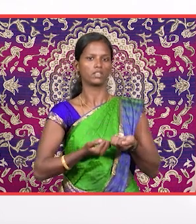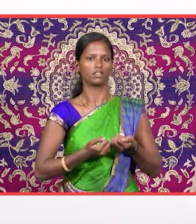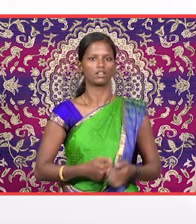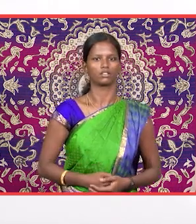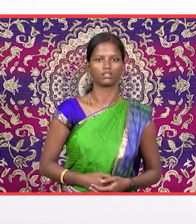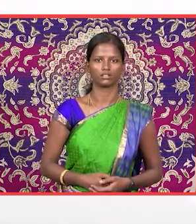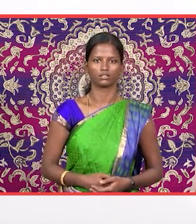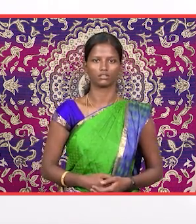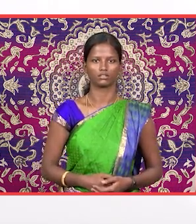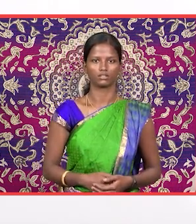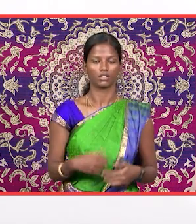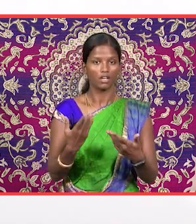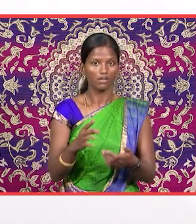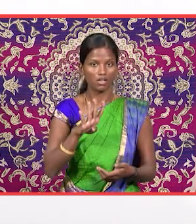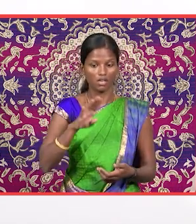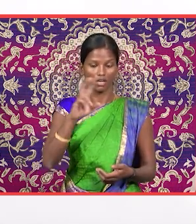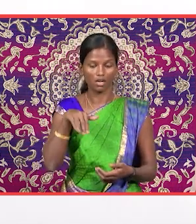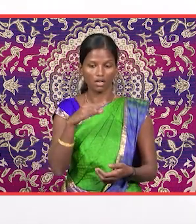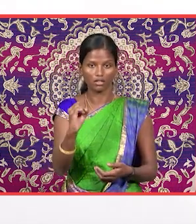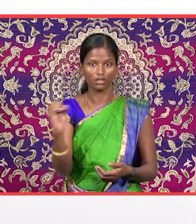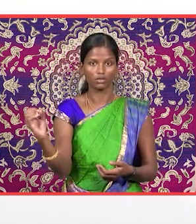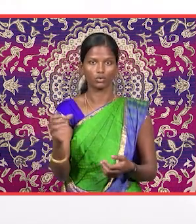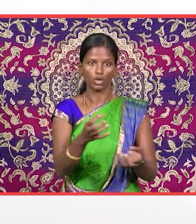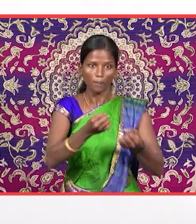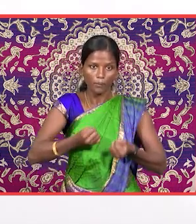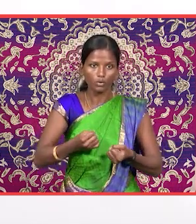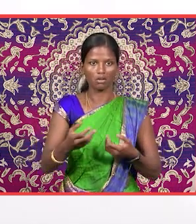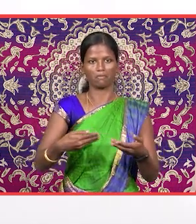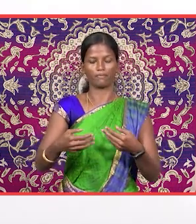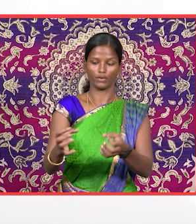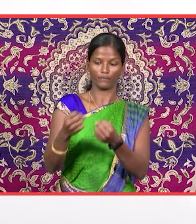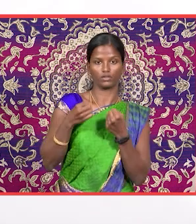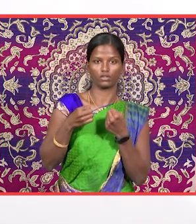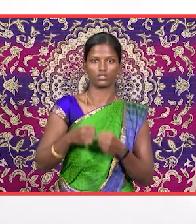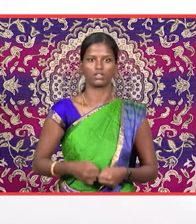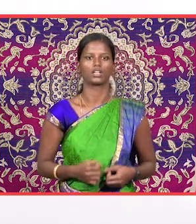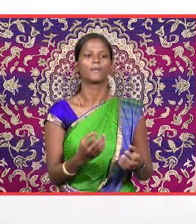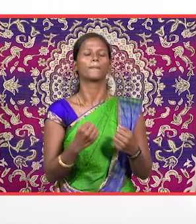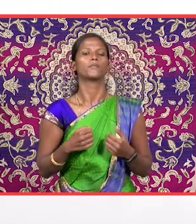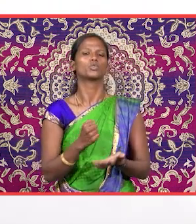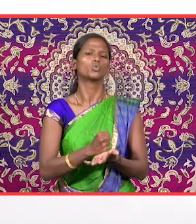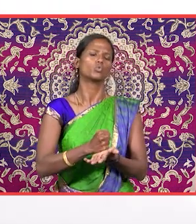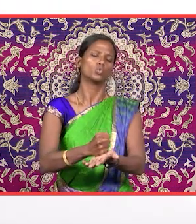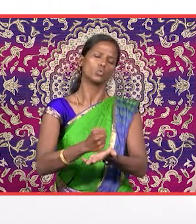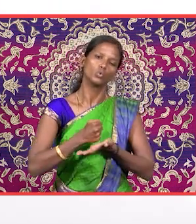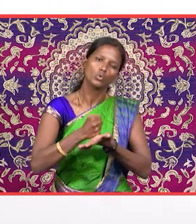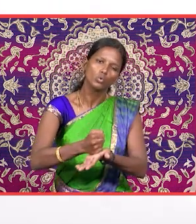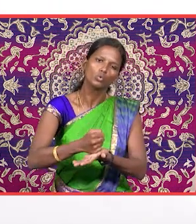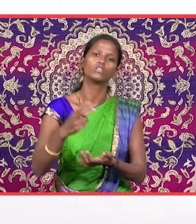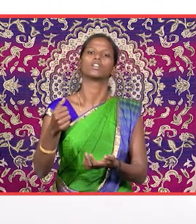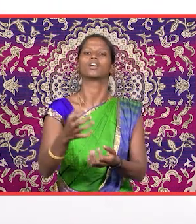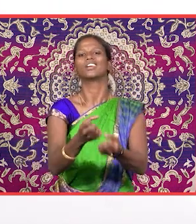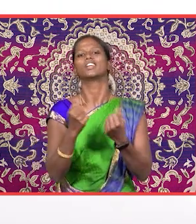₹4800 பிரீமியமாக வசூலித்தார் எனில் அவர் பெறுகின்ற தரகு தொகை எவ்வளவு? தரகு